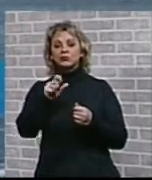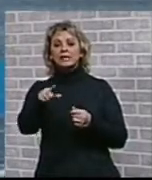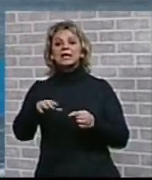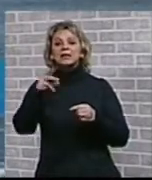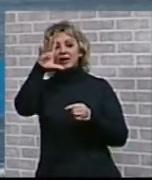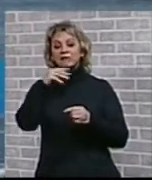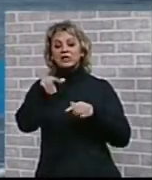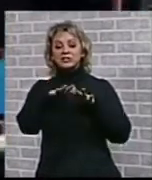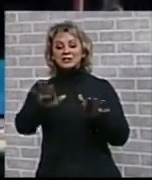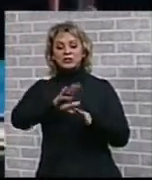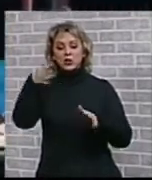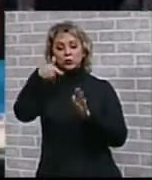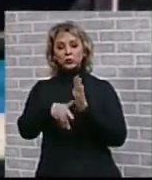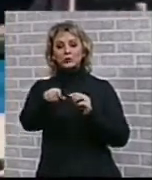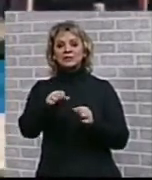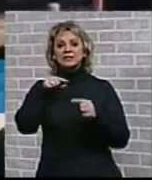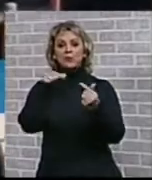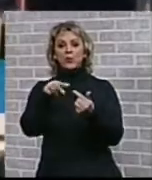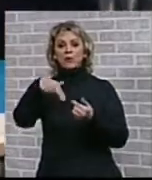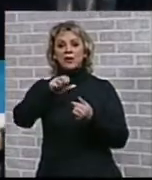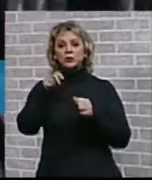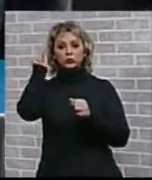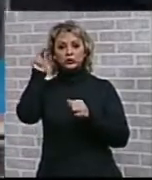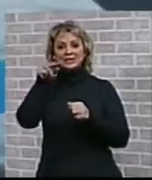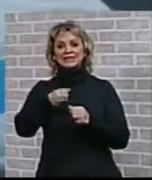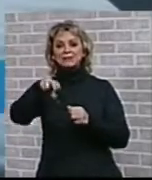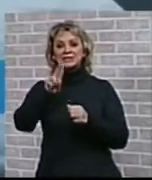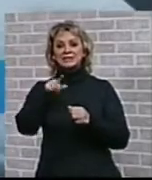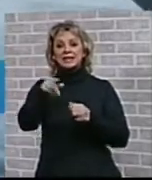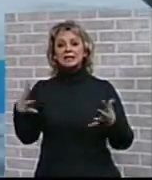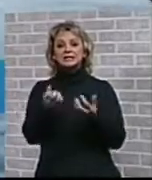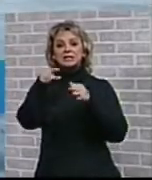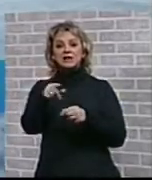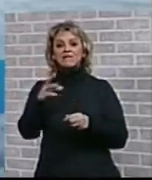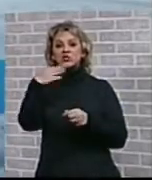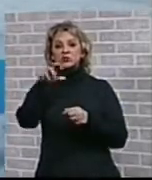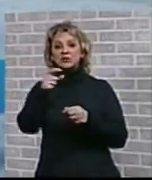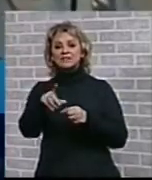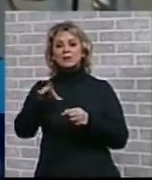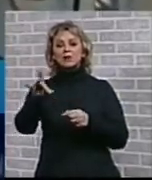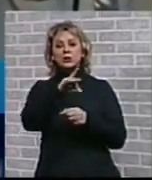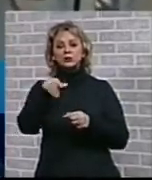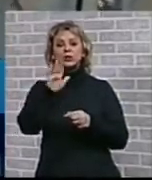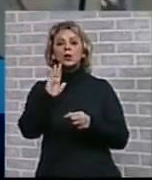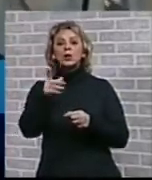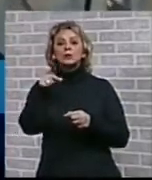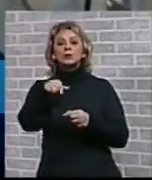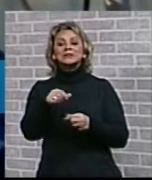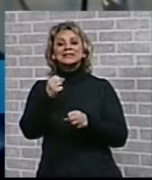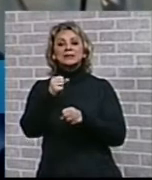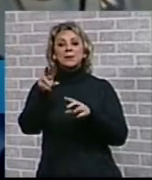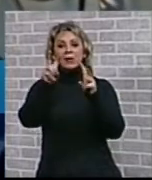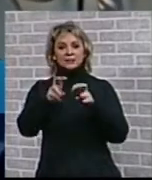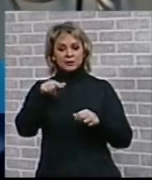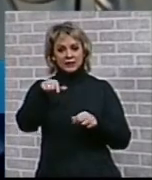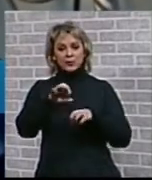Наводнение не утопит. Специальные противопаводковые учения спасателей провели в Веселовском районе. Будет производиться